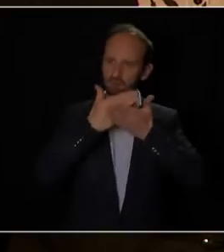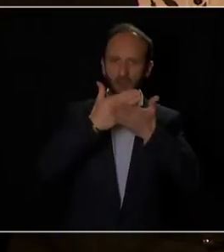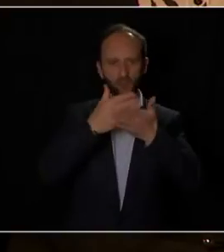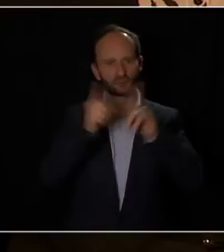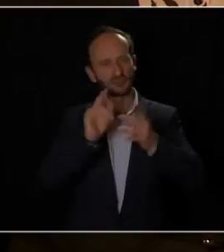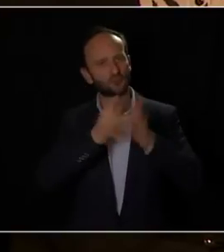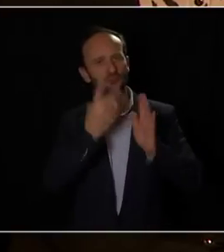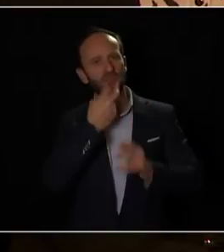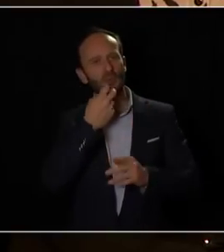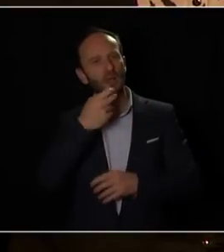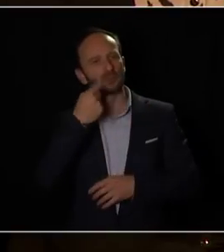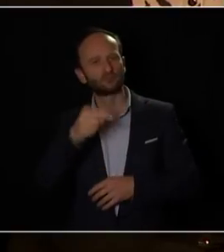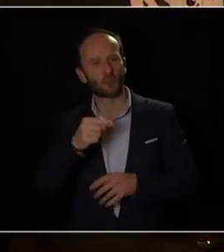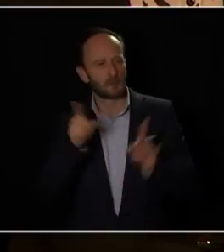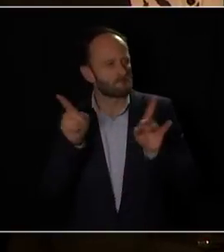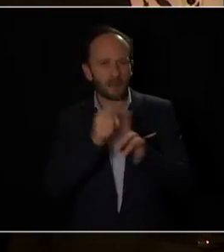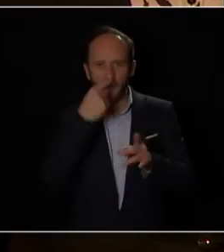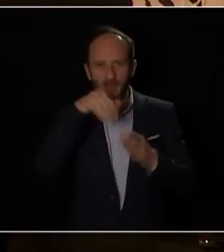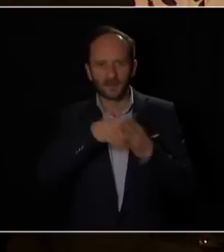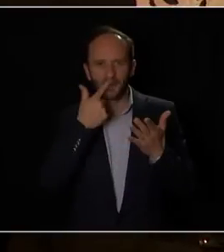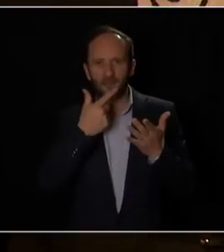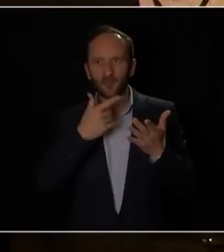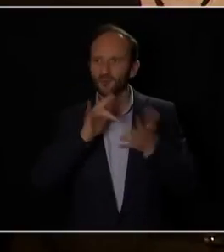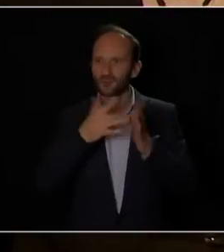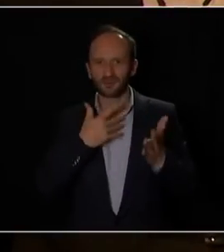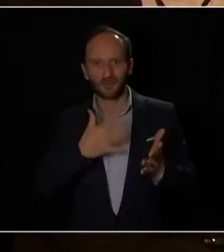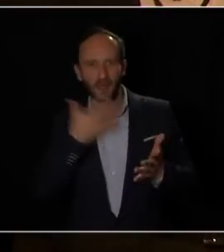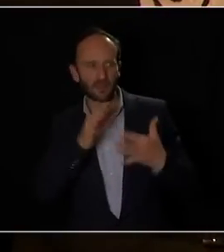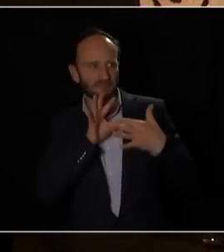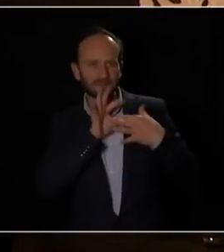Dijonnais, à tous ceux qui éprouvent ce même attachement